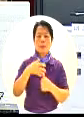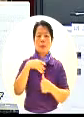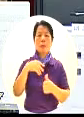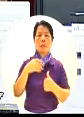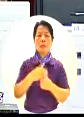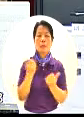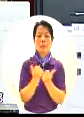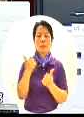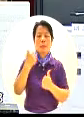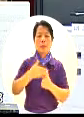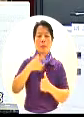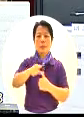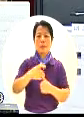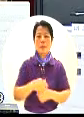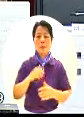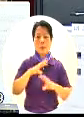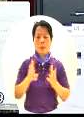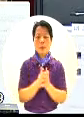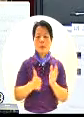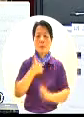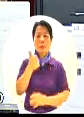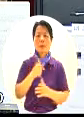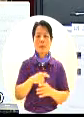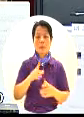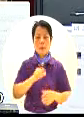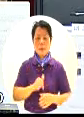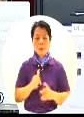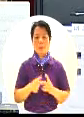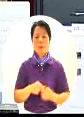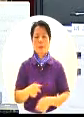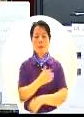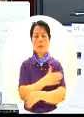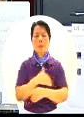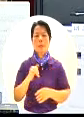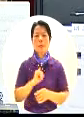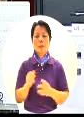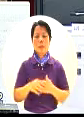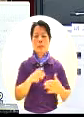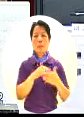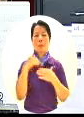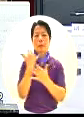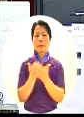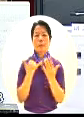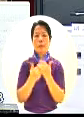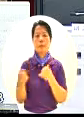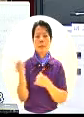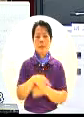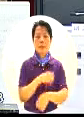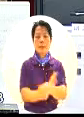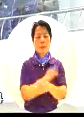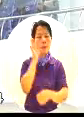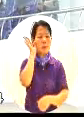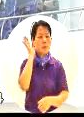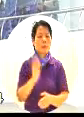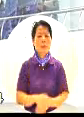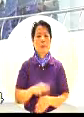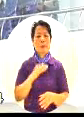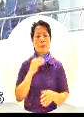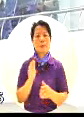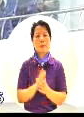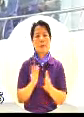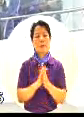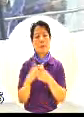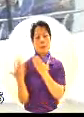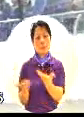林、尤维奇老师、陈秀恩老师。带领学生在旁听席旁听，鼓掌欢迎哈。